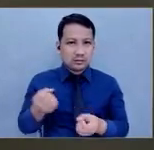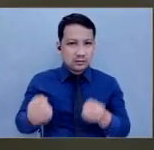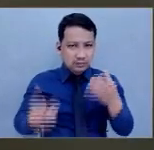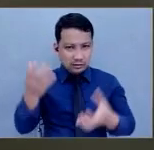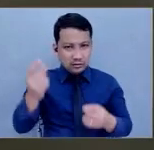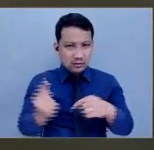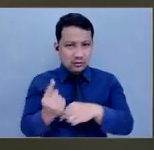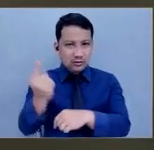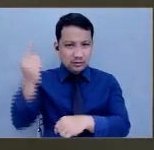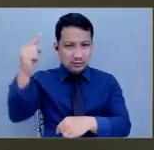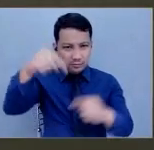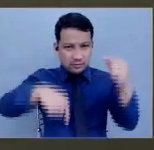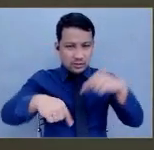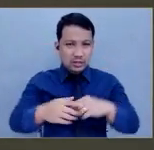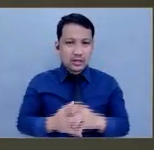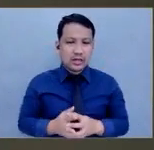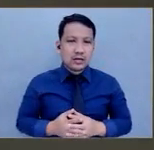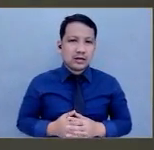airstrikes.